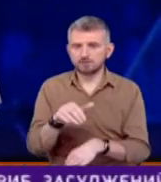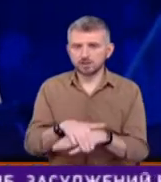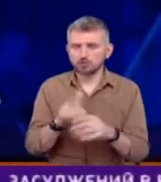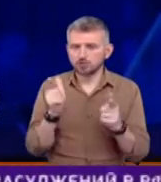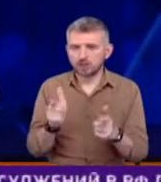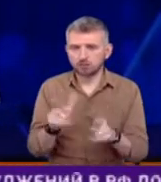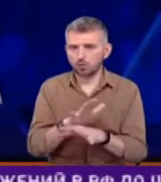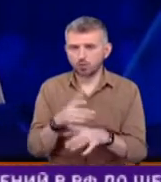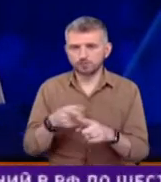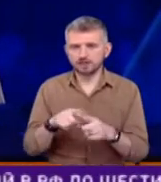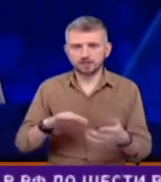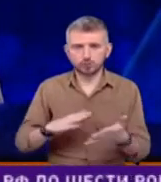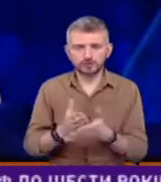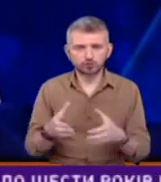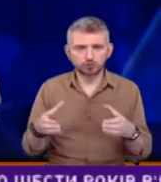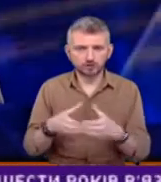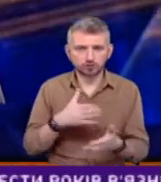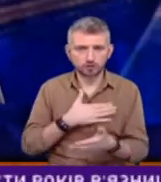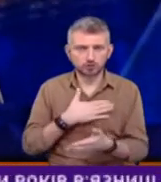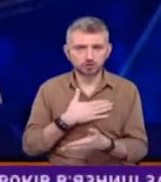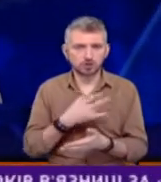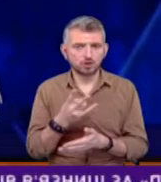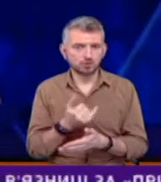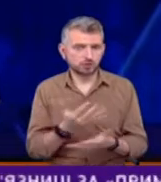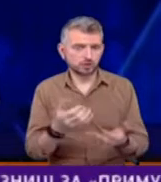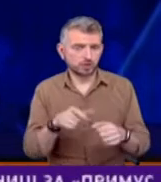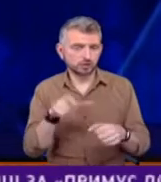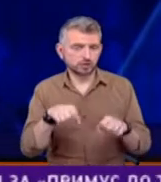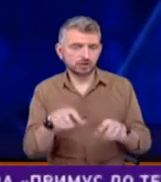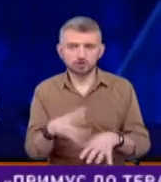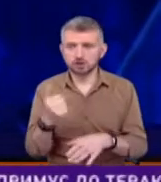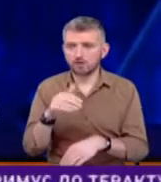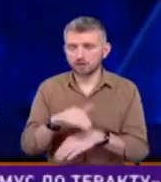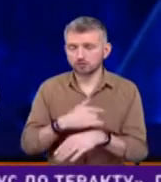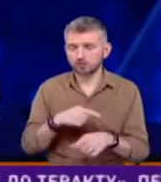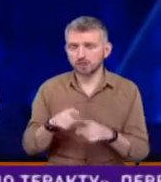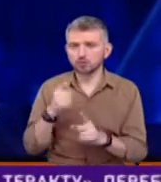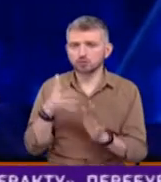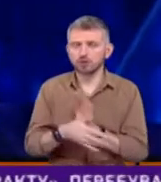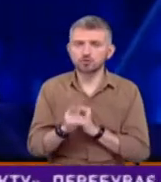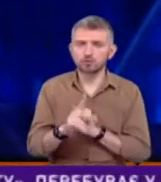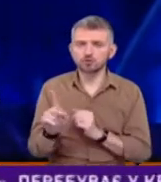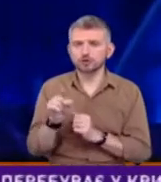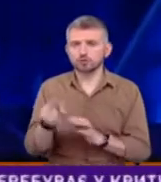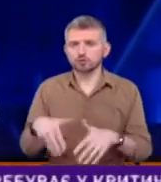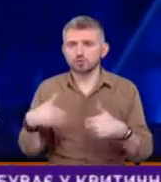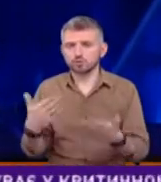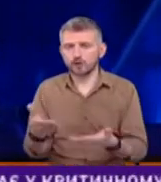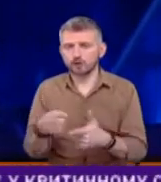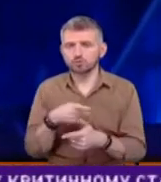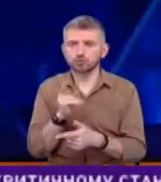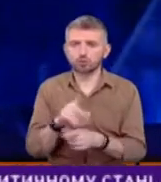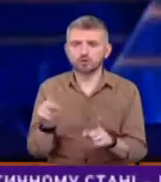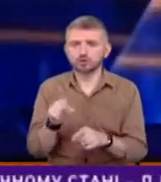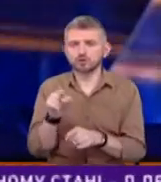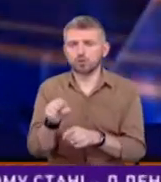це з політичною силою нашою. Він прийняли людина рішення. Так, ну фактично, я так розумію, хтось щось йому запропонував, або хтось щось